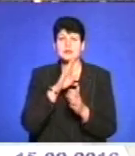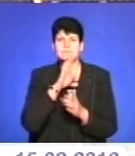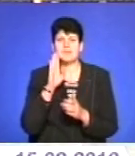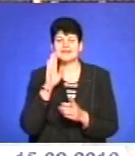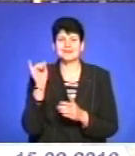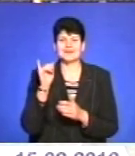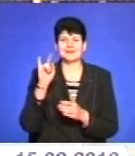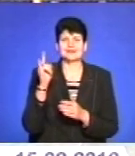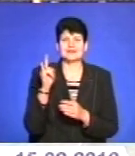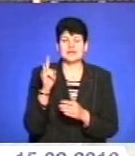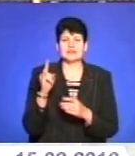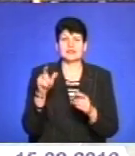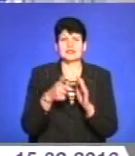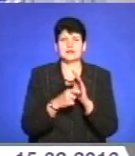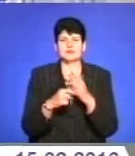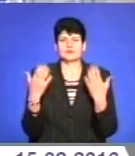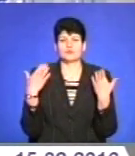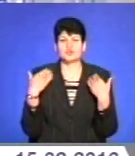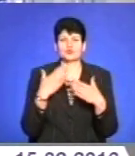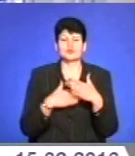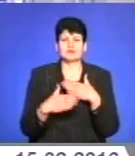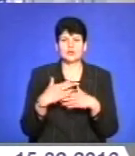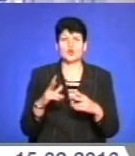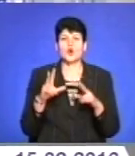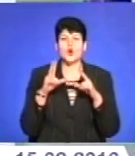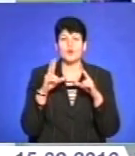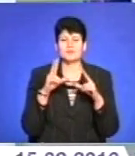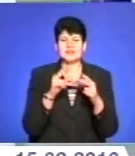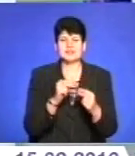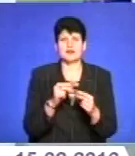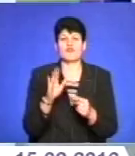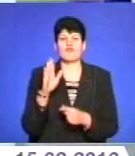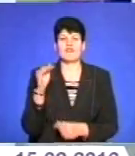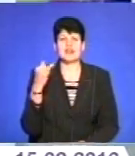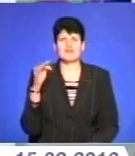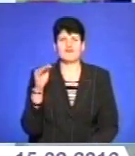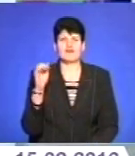і дитини, кімнати відпочинку інвалідів. Обіцяють в залах очікування і Wi-Fi.